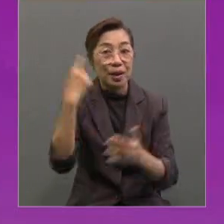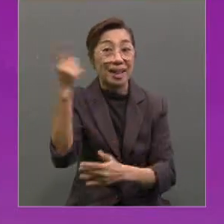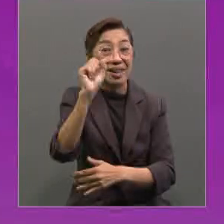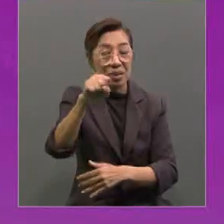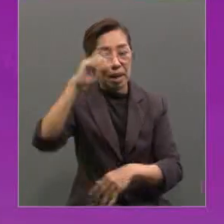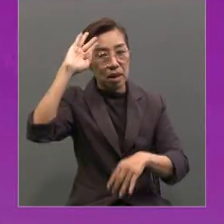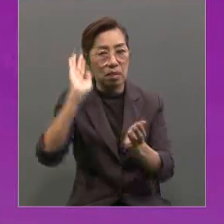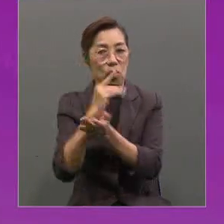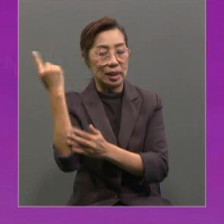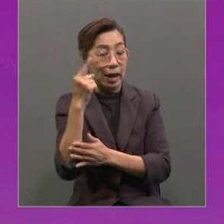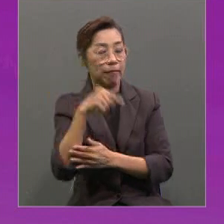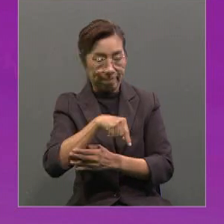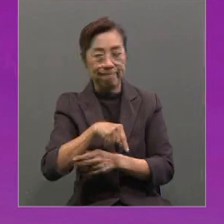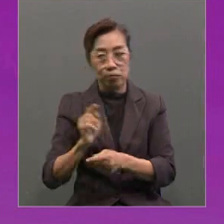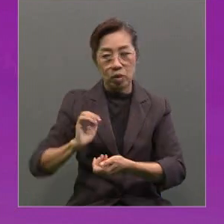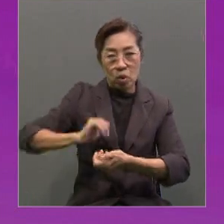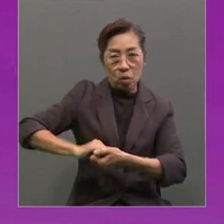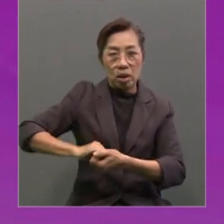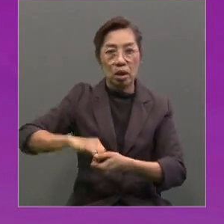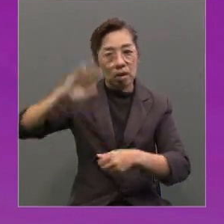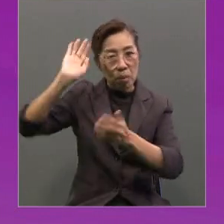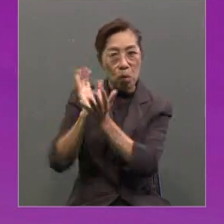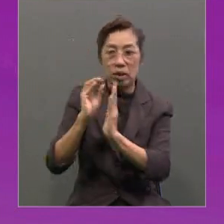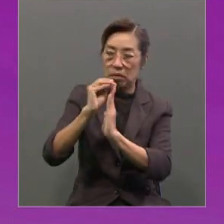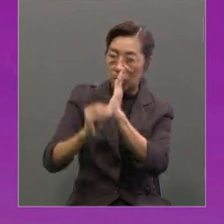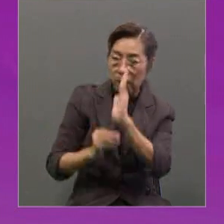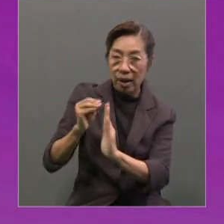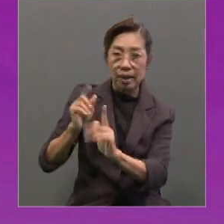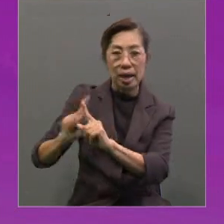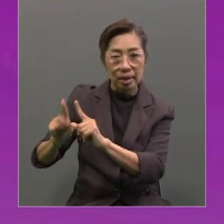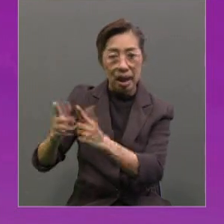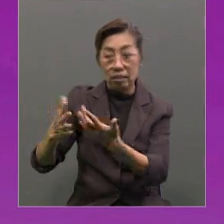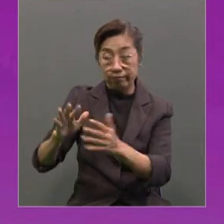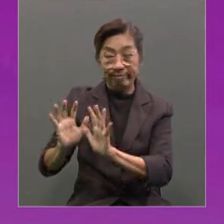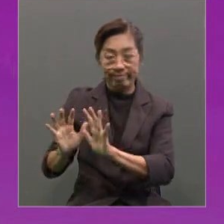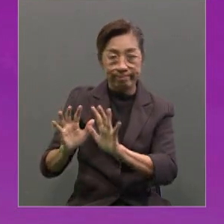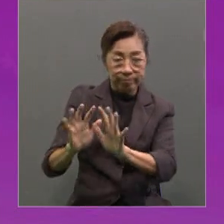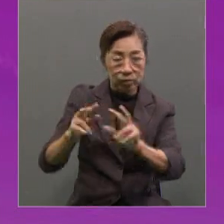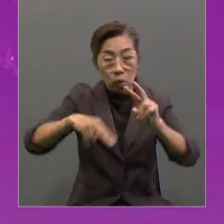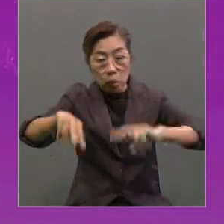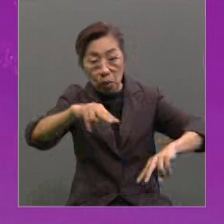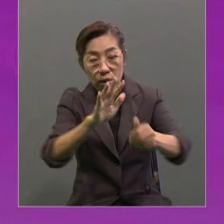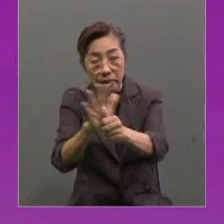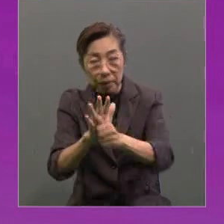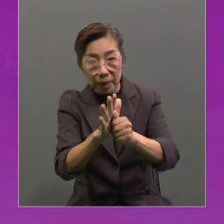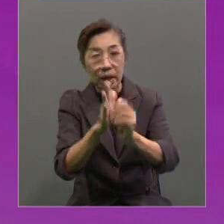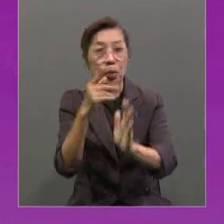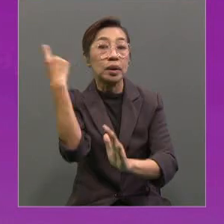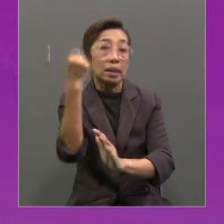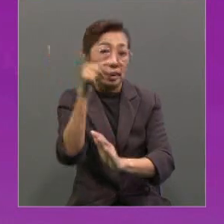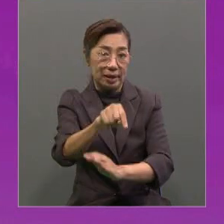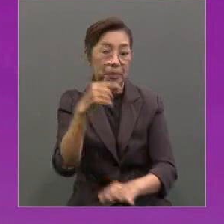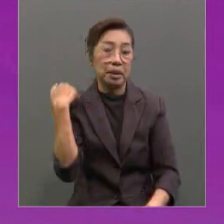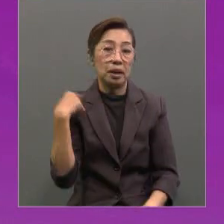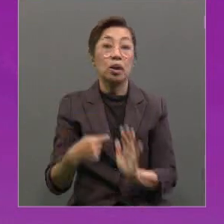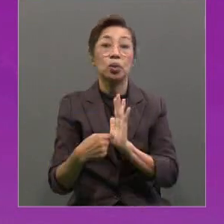ที่ยวค่ะก็เลยจัดกำลังร่วมกับตำรวจท้องที่ทั่วประเทศแล้วก็หน่วยงานที่เกี่ยวข้องค่ะลงพื้นที่ไปดูแลนักท่องเที่ยวตามแหล่งท่องเที่ยวต่างๆด้วยนะคะ